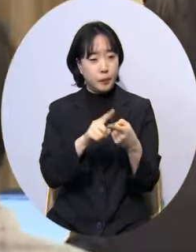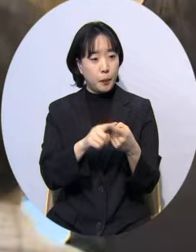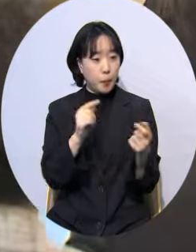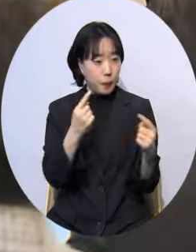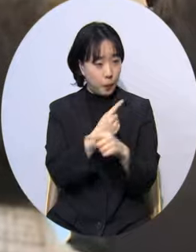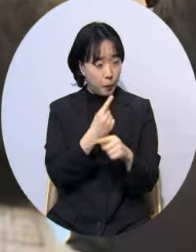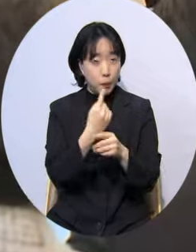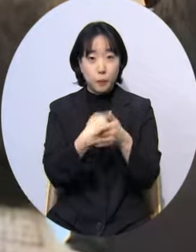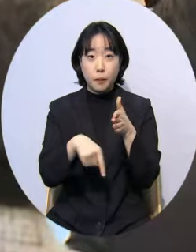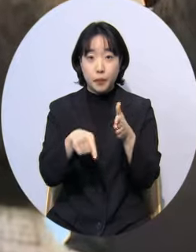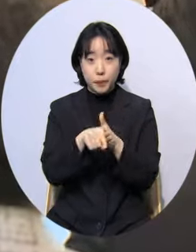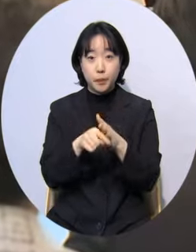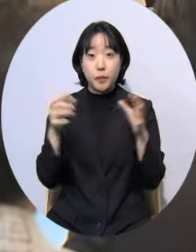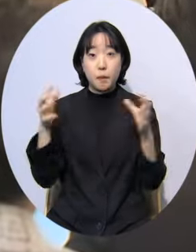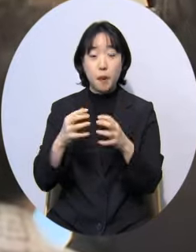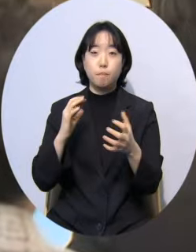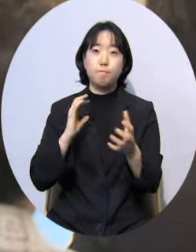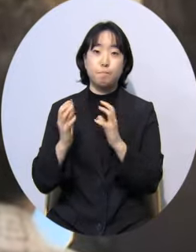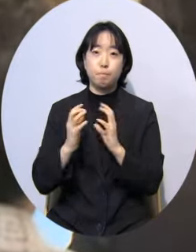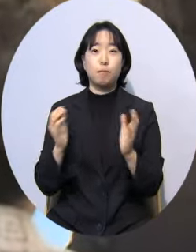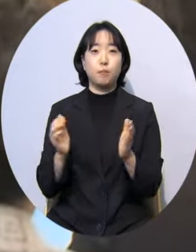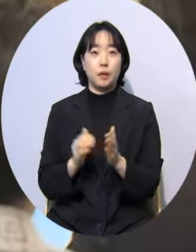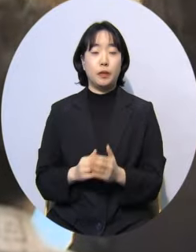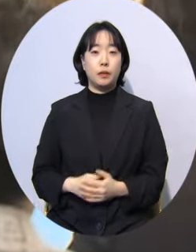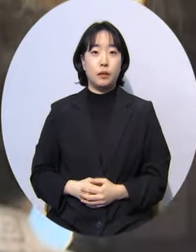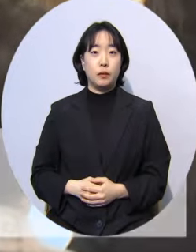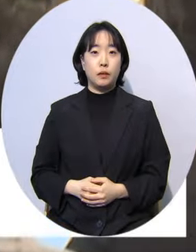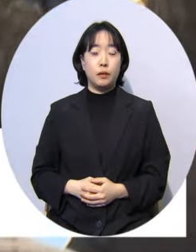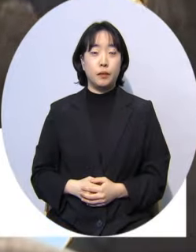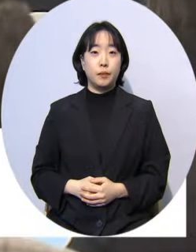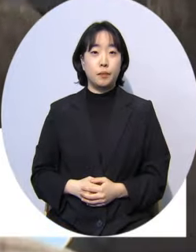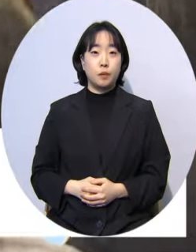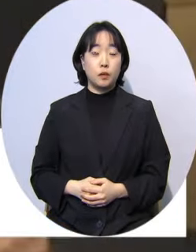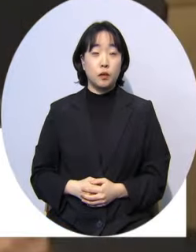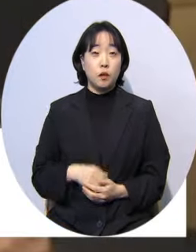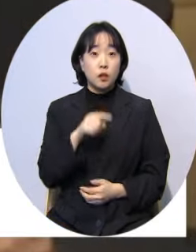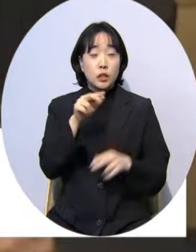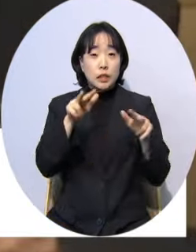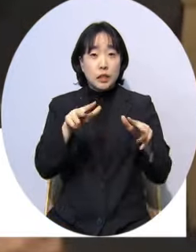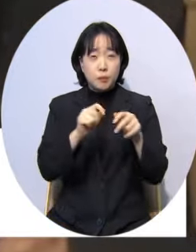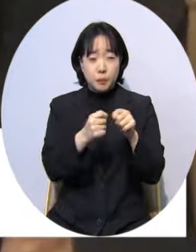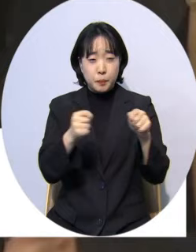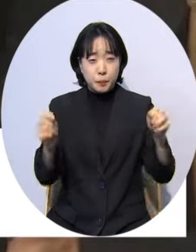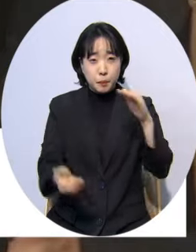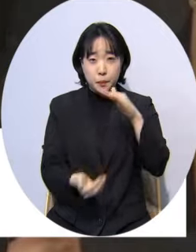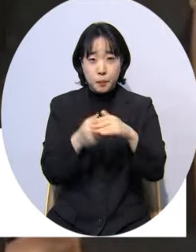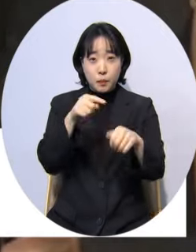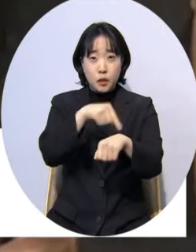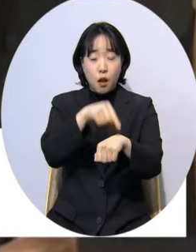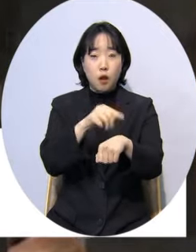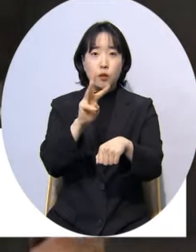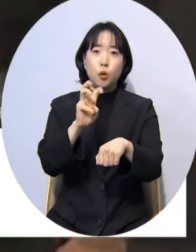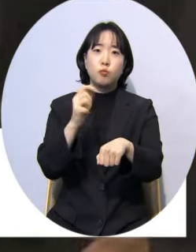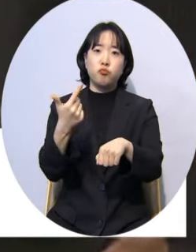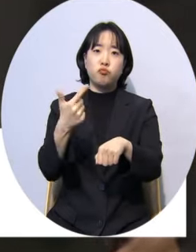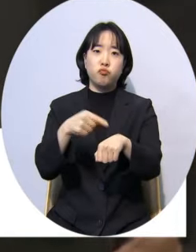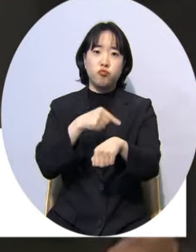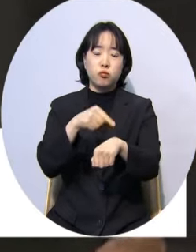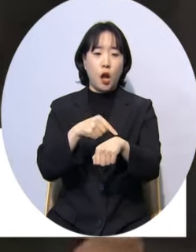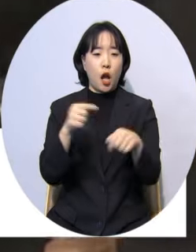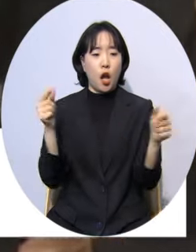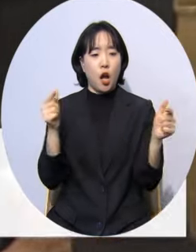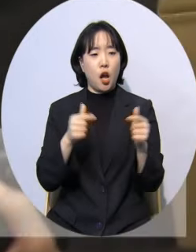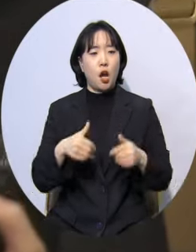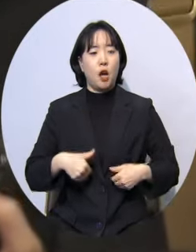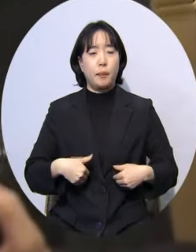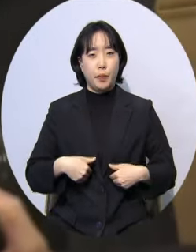맞습니다 전공이 처우 개선을 위한 토론회에서는 36 시간인 최대 연속 근로 시간을 점진적으로 단축해야 한다는